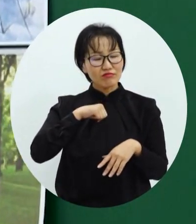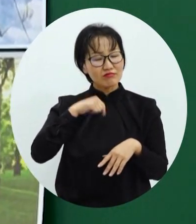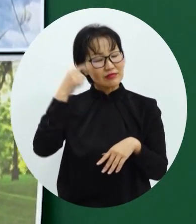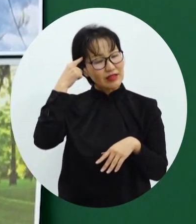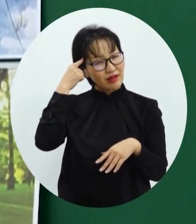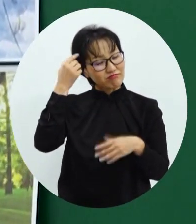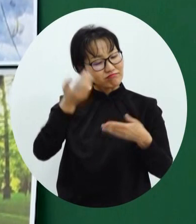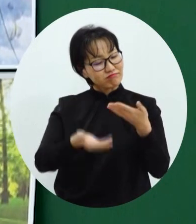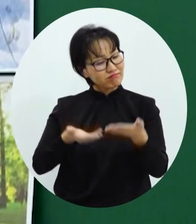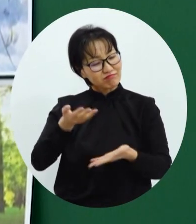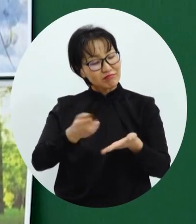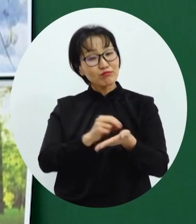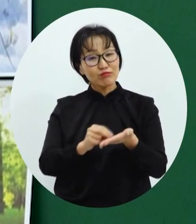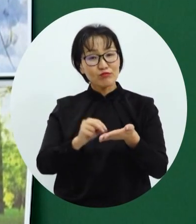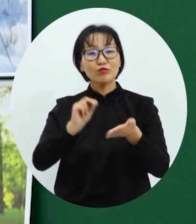шүү.